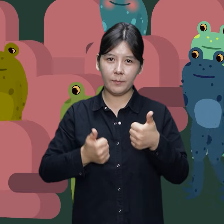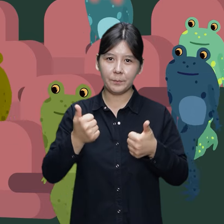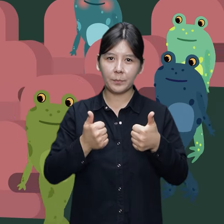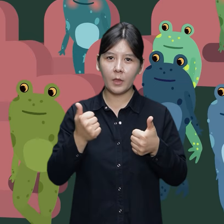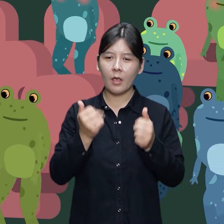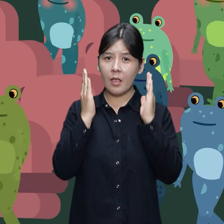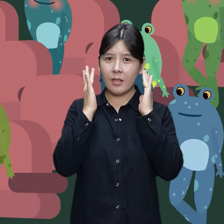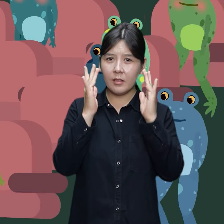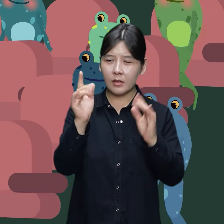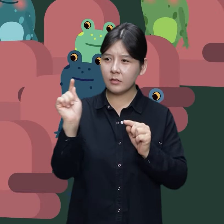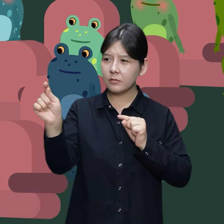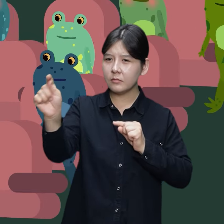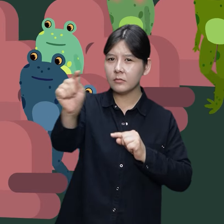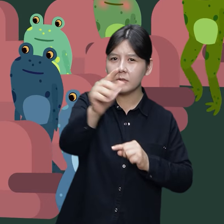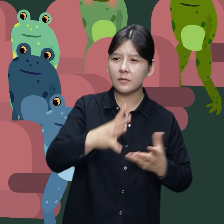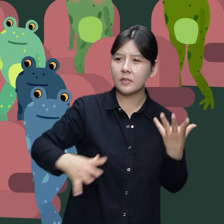ҚАЛАР